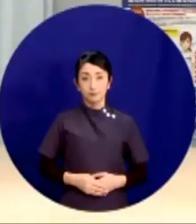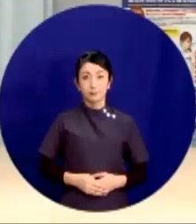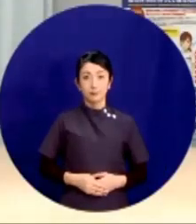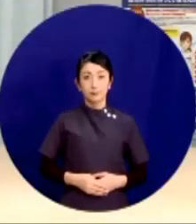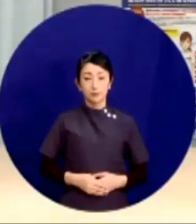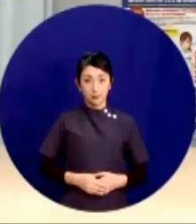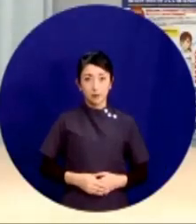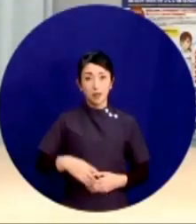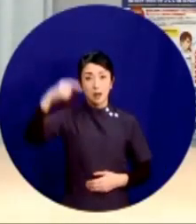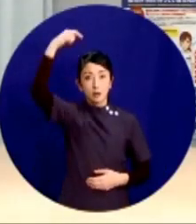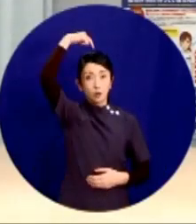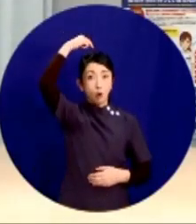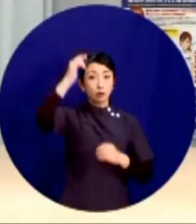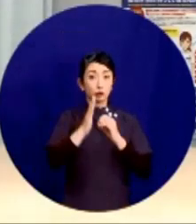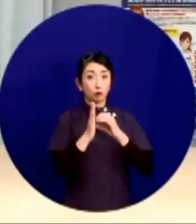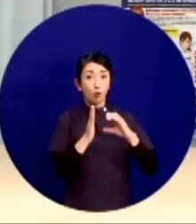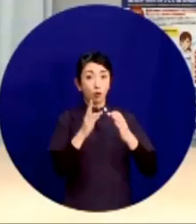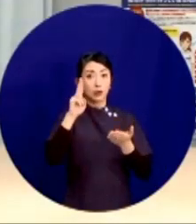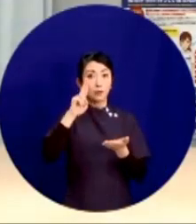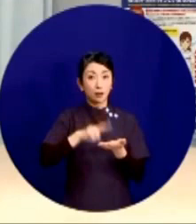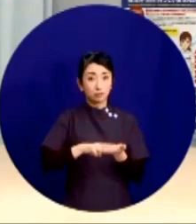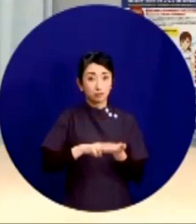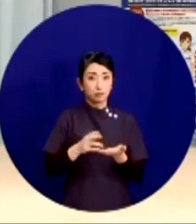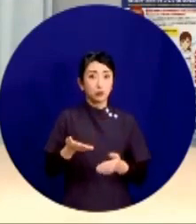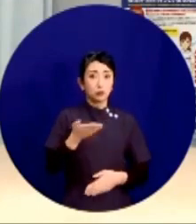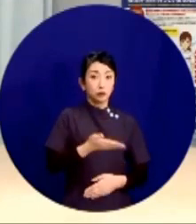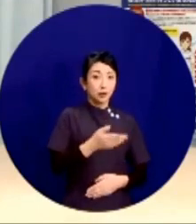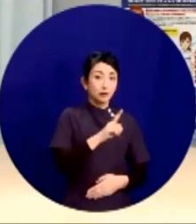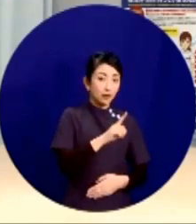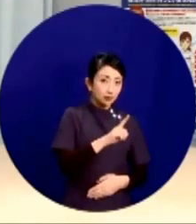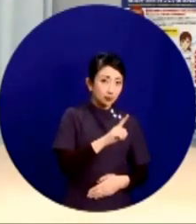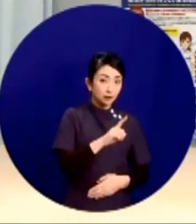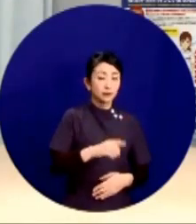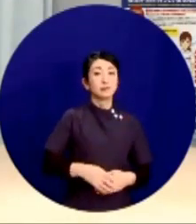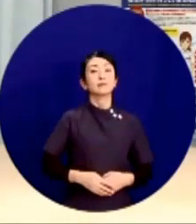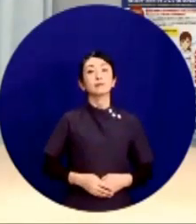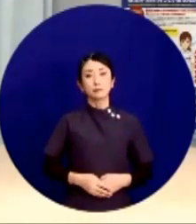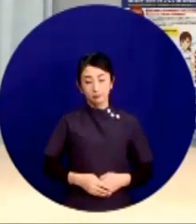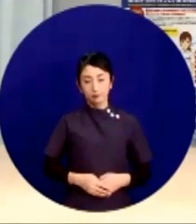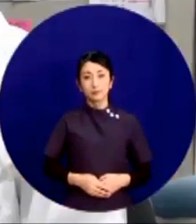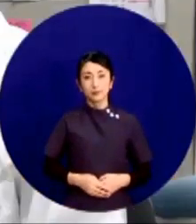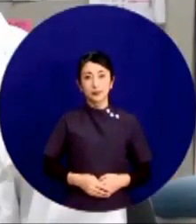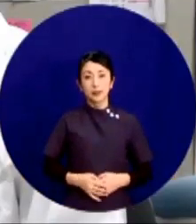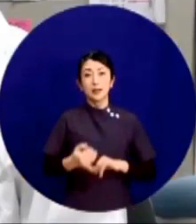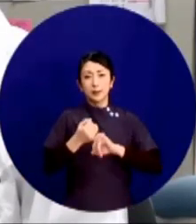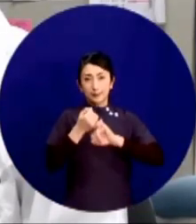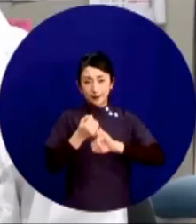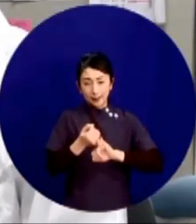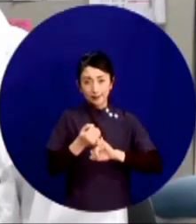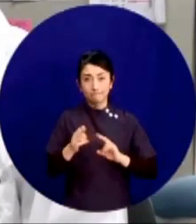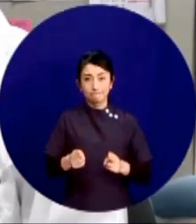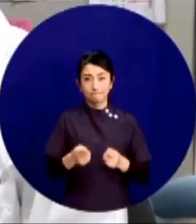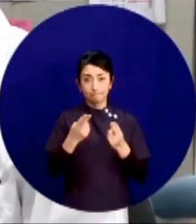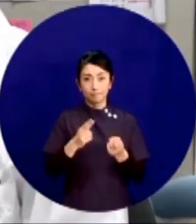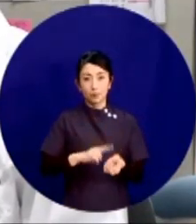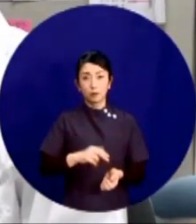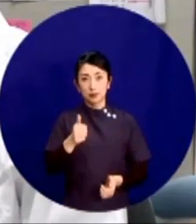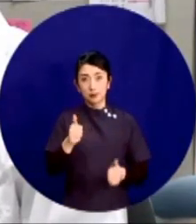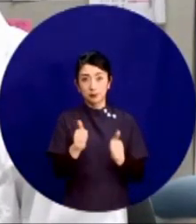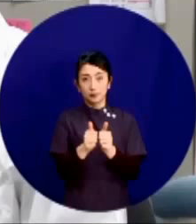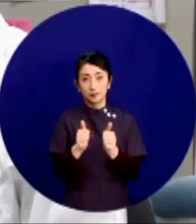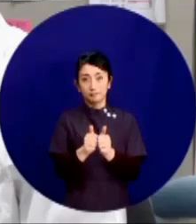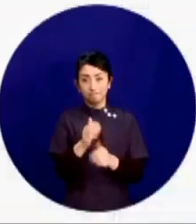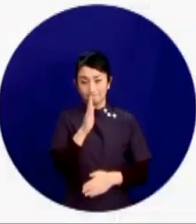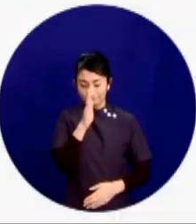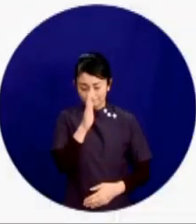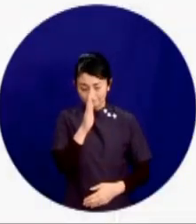もし脳腫瘍と診断されたらどのような心構えが必要でしょうか？ はい、ぜひ専門医にご相談いただきたいと思